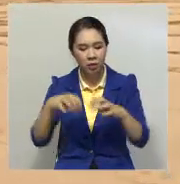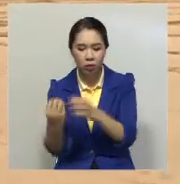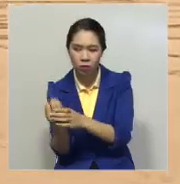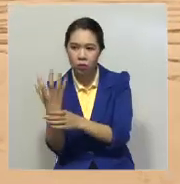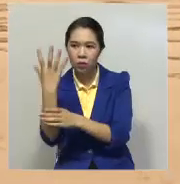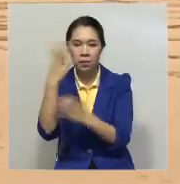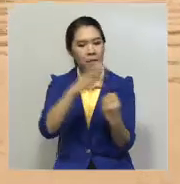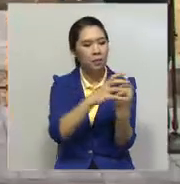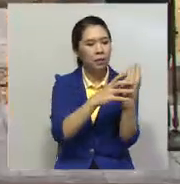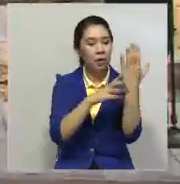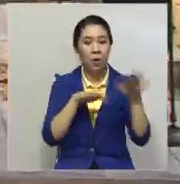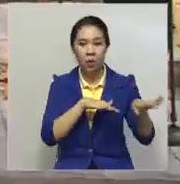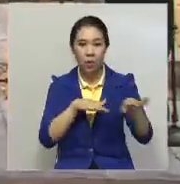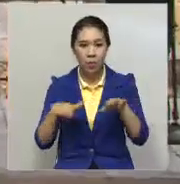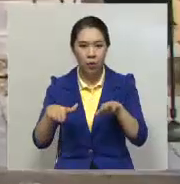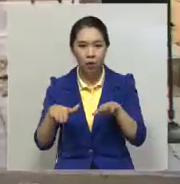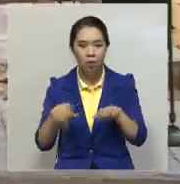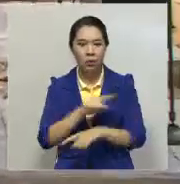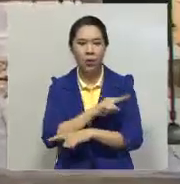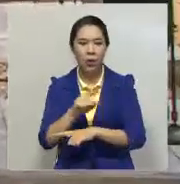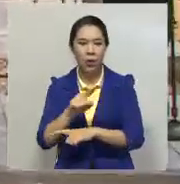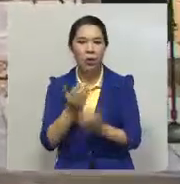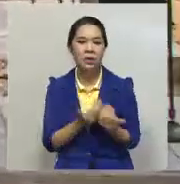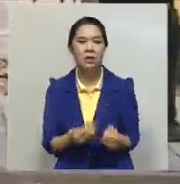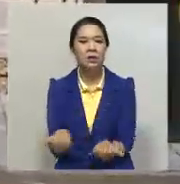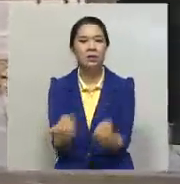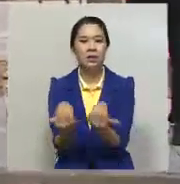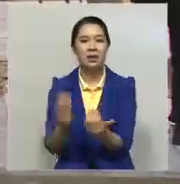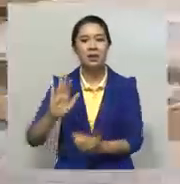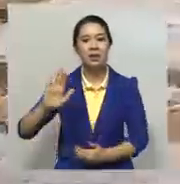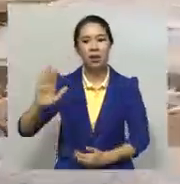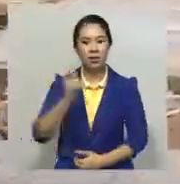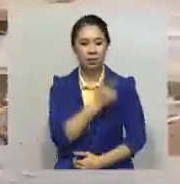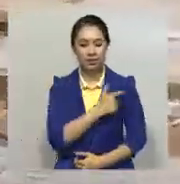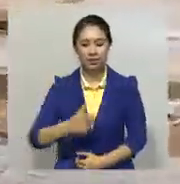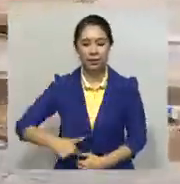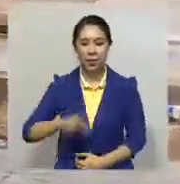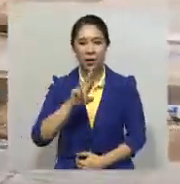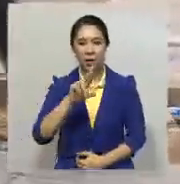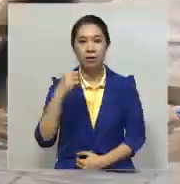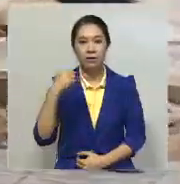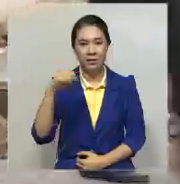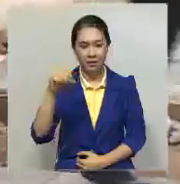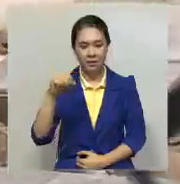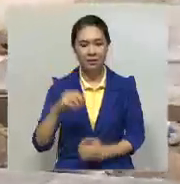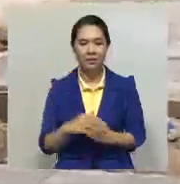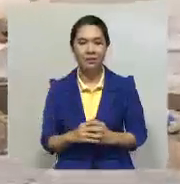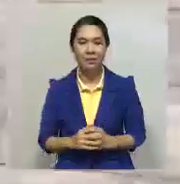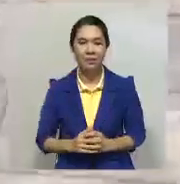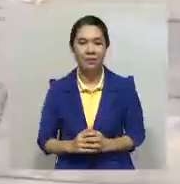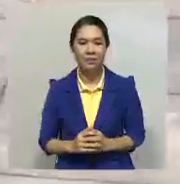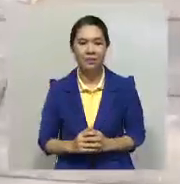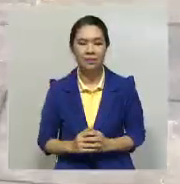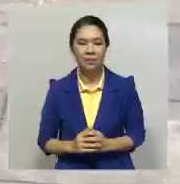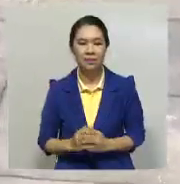ไม้เตรียมสำหรับจัดงานวันเฉลิมพระชนมพรรษาสมเด็จพระเจ้าอยู่หัวมหาวชิราลงกรณ์บดินทรเทพยวรังกู